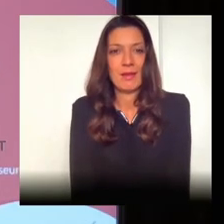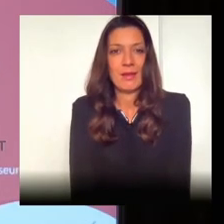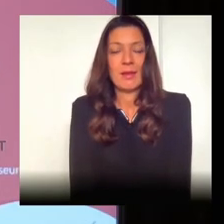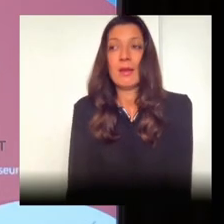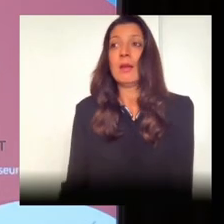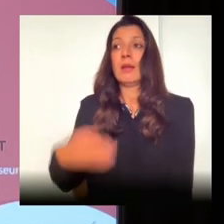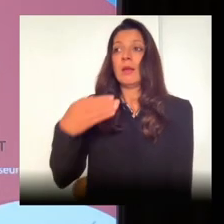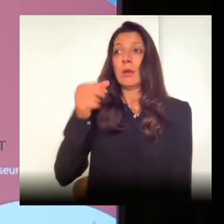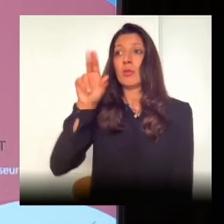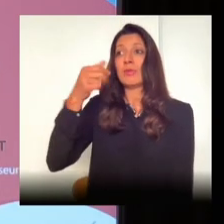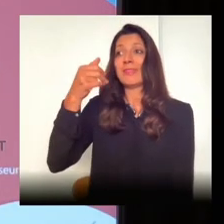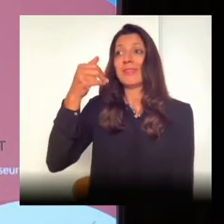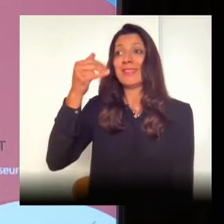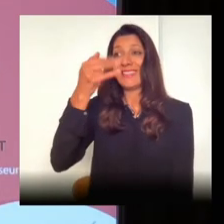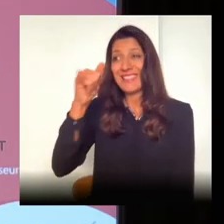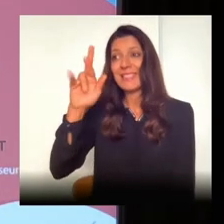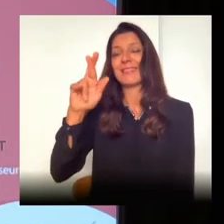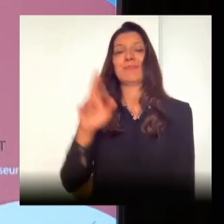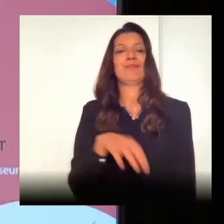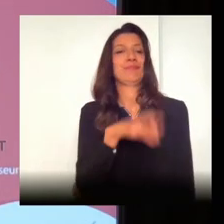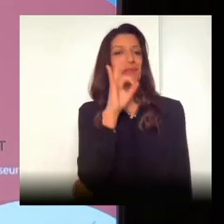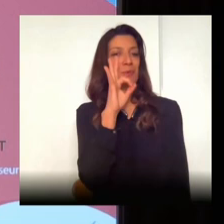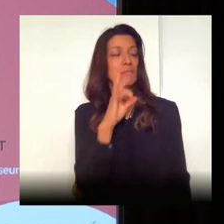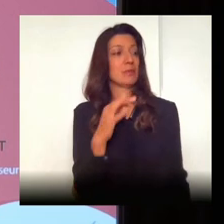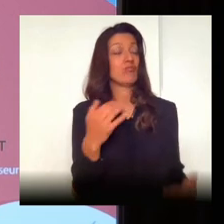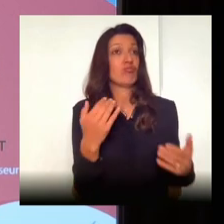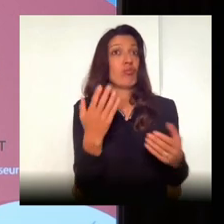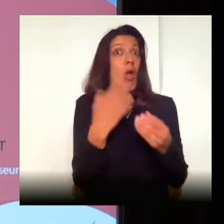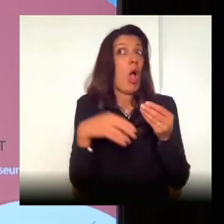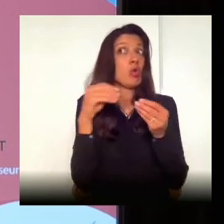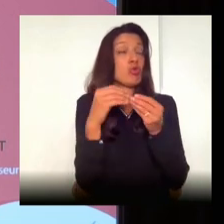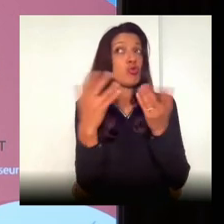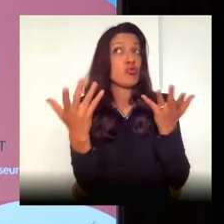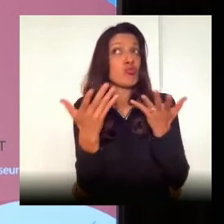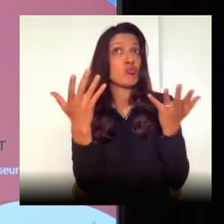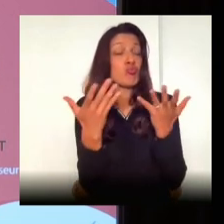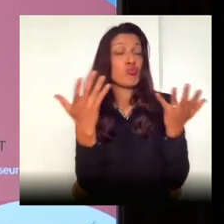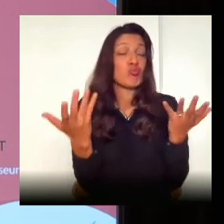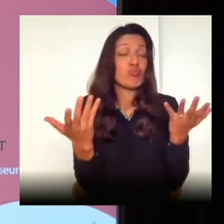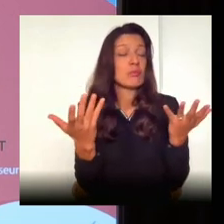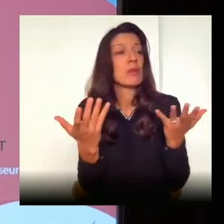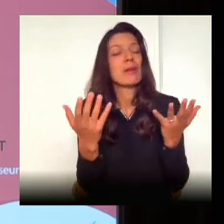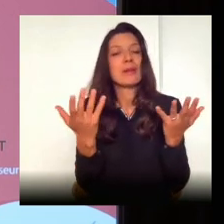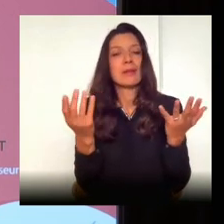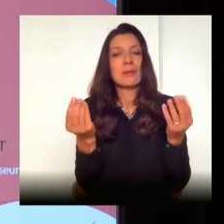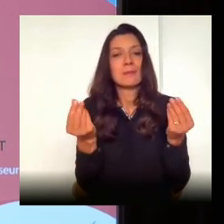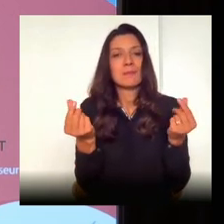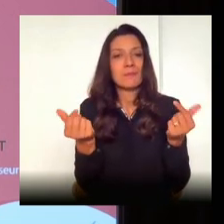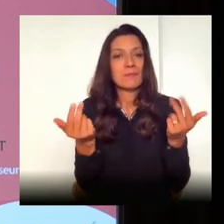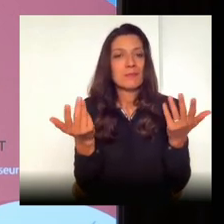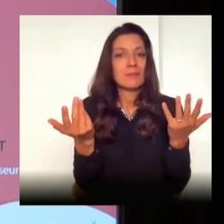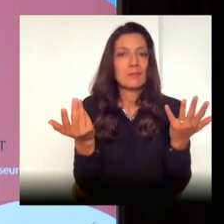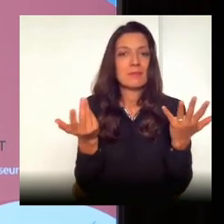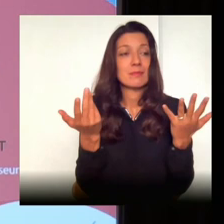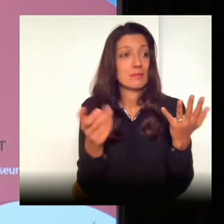Mounir ? Oui. Moi, je n'ai pas grand-chose à ajouter, si ce n'est que, effectivement, comme le